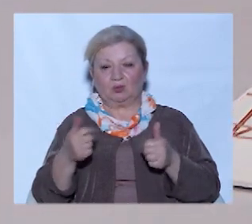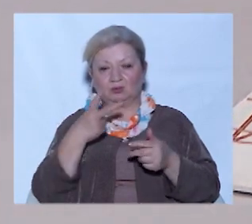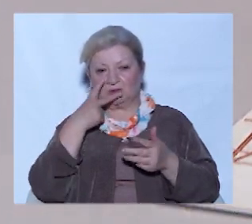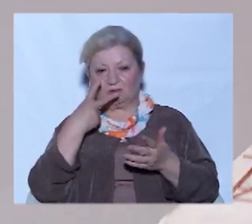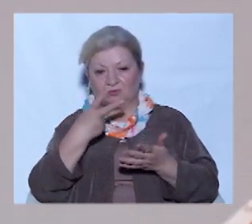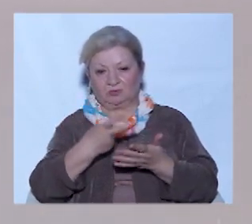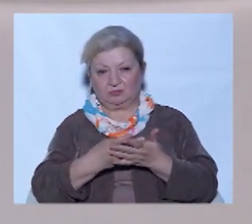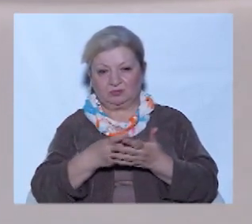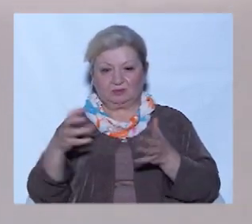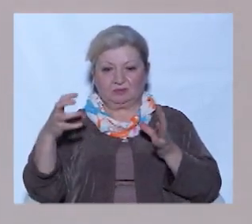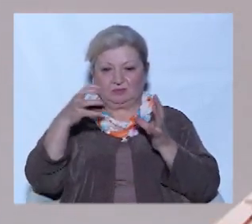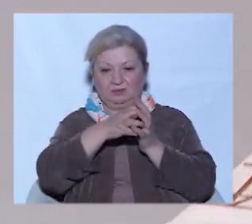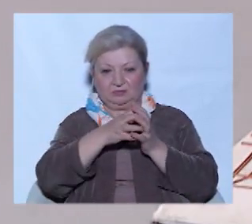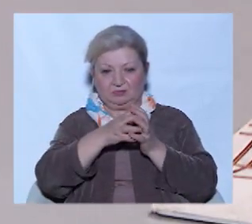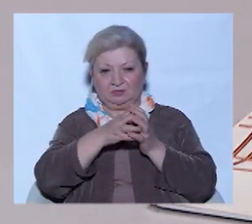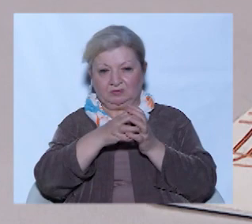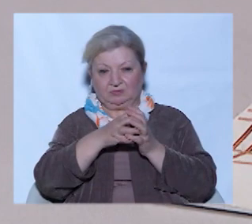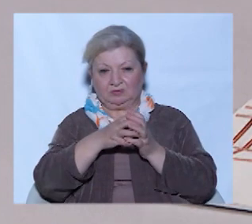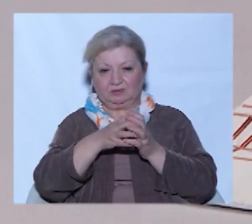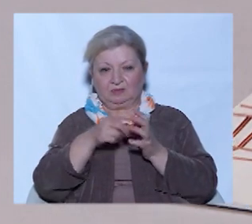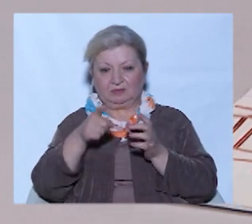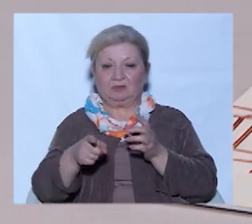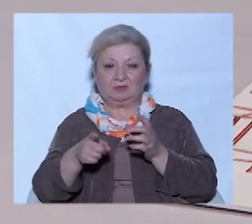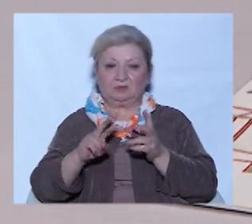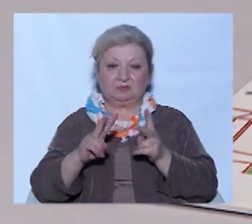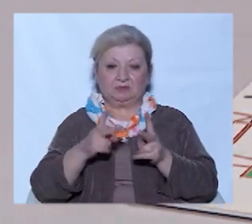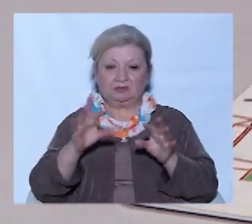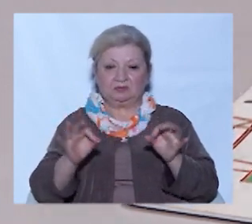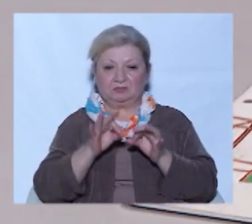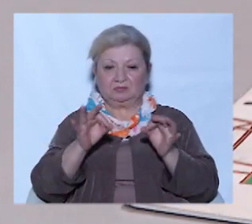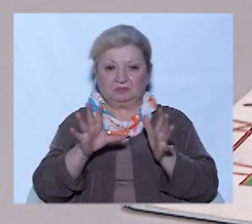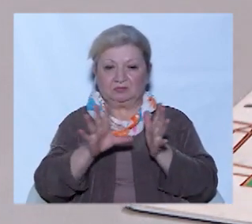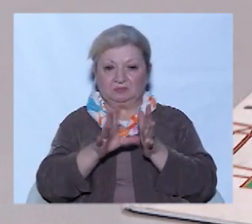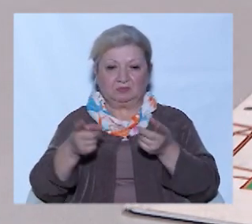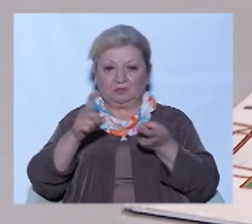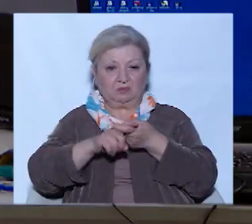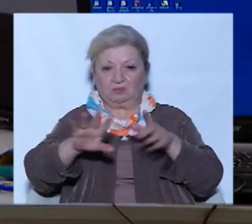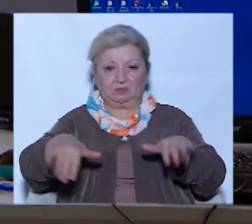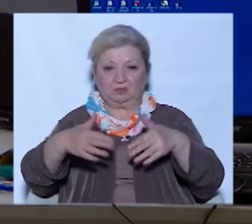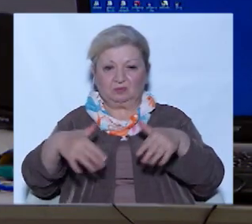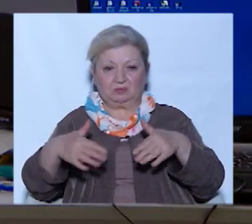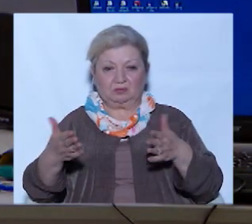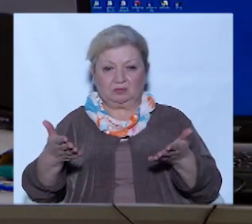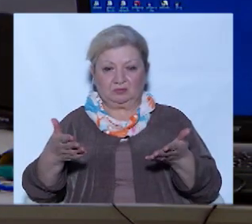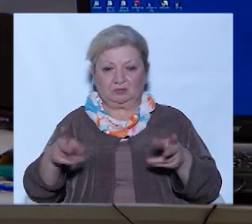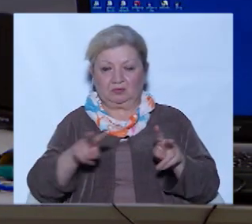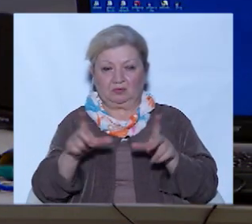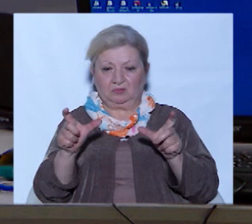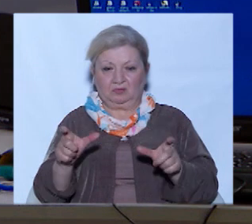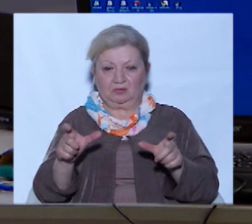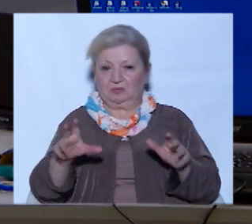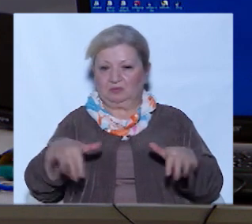აი, როგორც კი წამოვაცვი. ოჭა. თუმცა არანაირი ელექტრული კავშირი ერთმანეთთან არ აქვთ